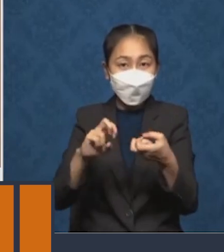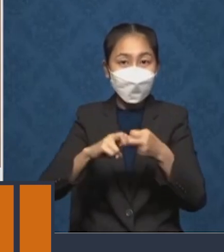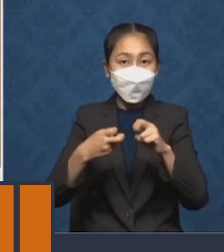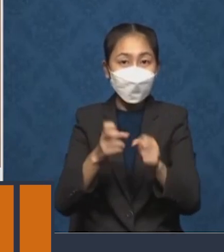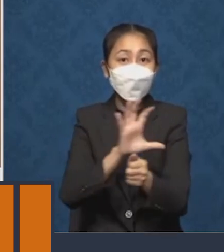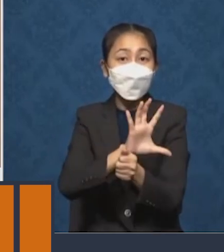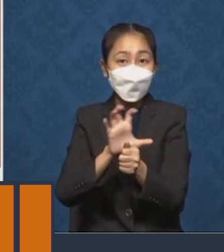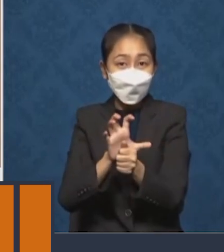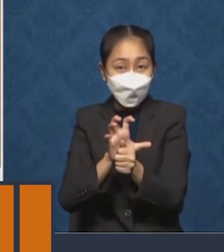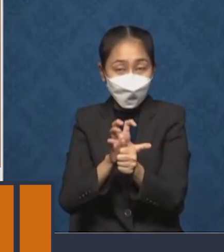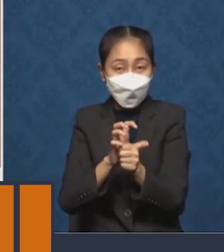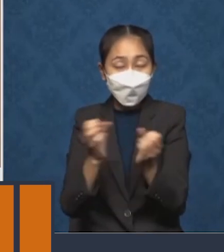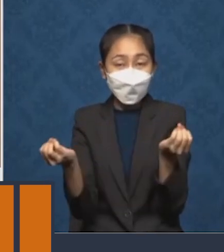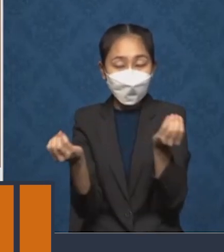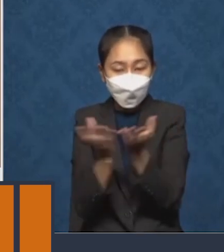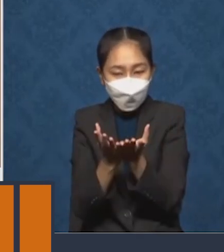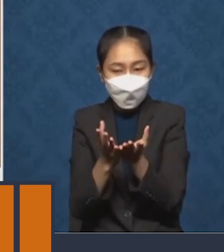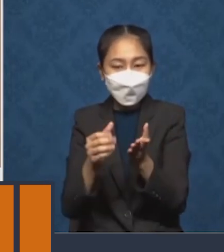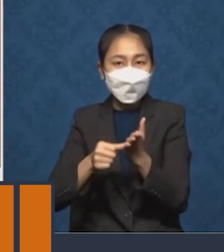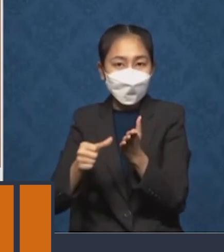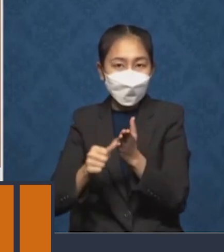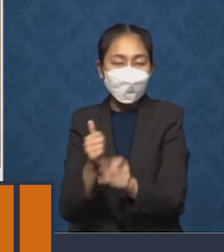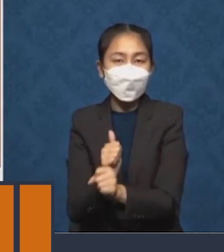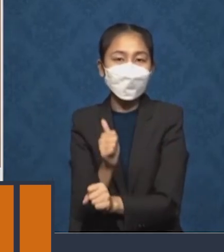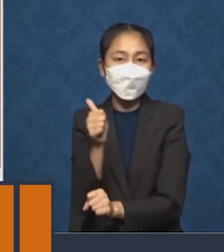ให้ประเทศเนี่ยสามารถออกจากวิกฤตนี้ไป